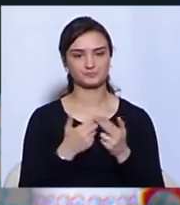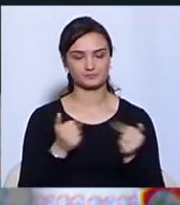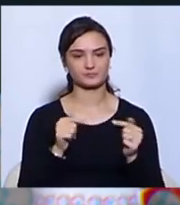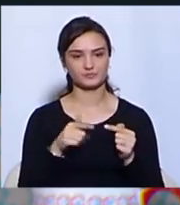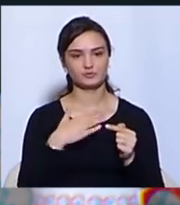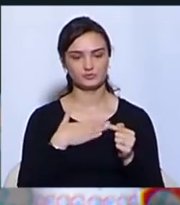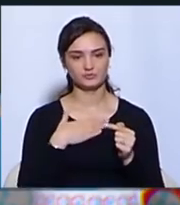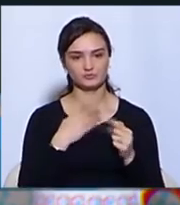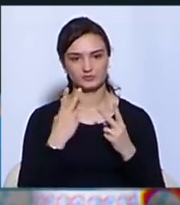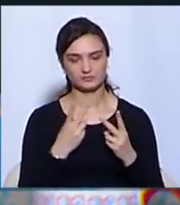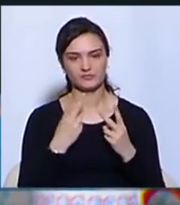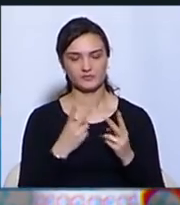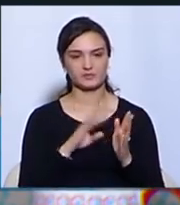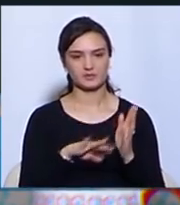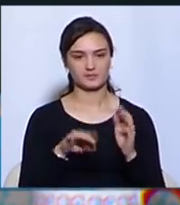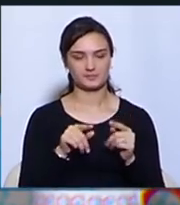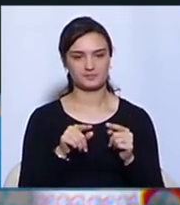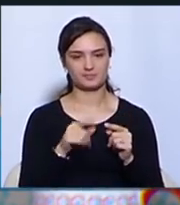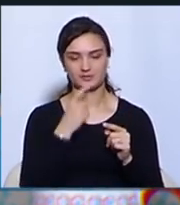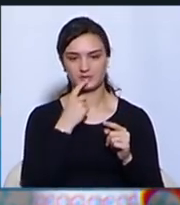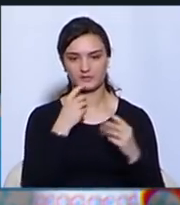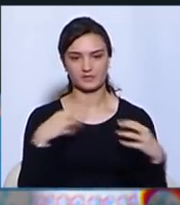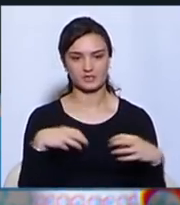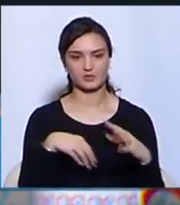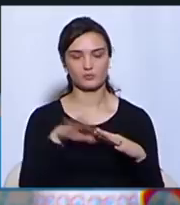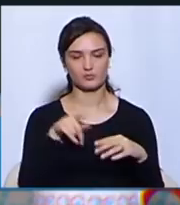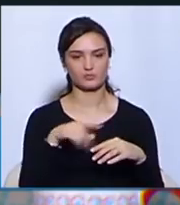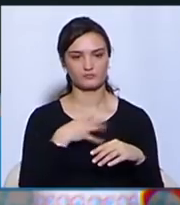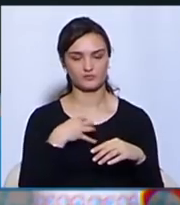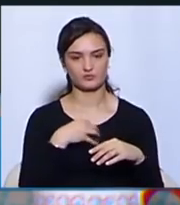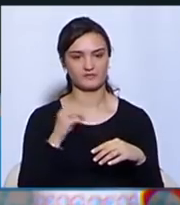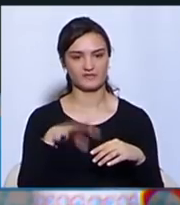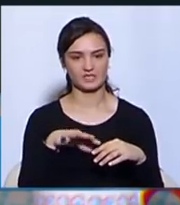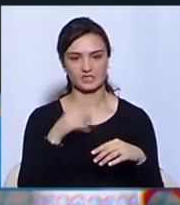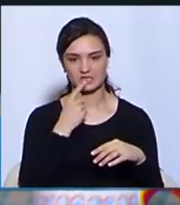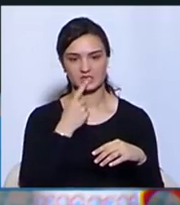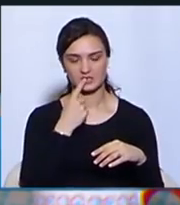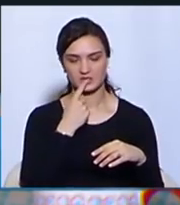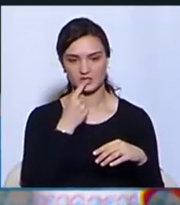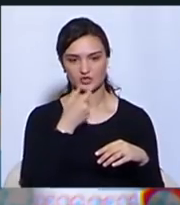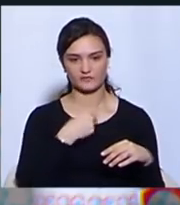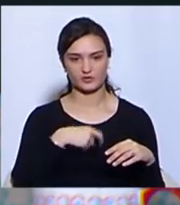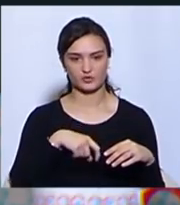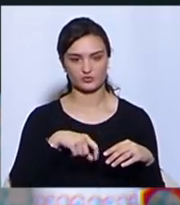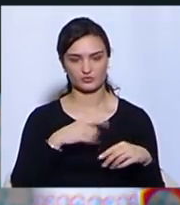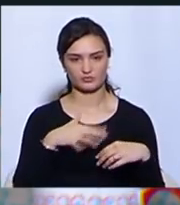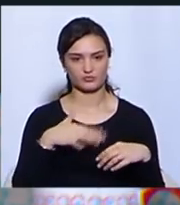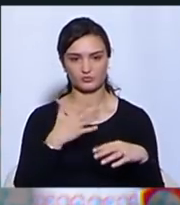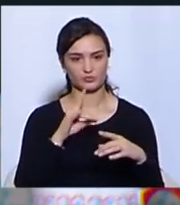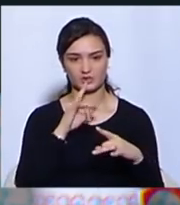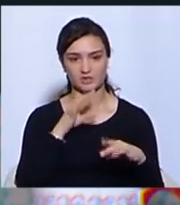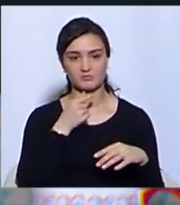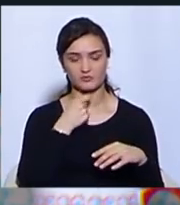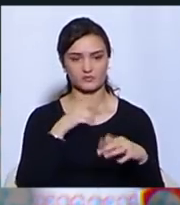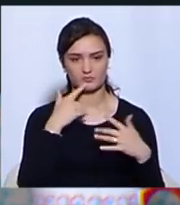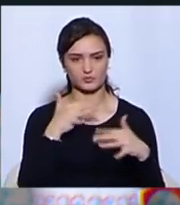უნდა, ჩვენებით, შეიძლება ჩვენების გარეშე, საკვერცხია აქ უფრო აქტუალური ვიდრე საშვილოსნო. საშვილოსნო თუ არ იქნა, არ იქნება